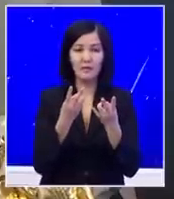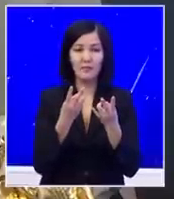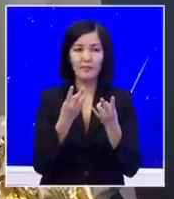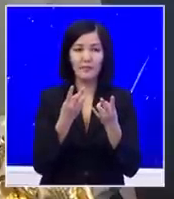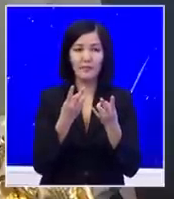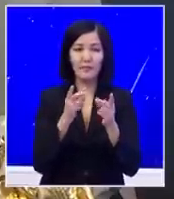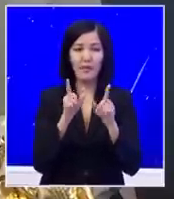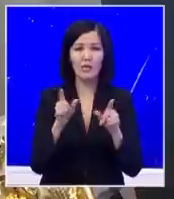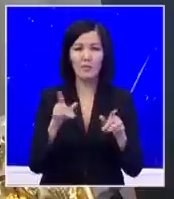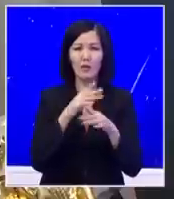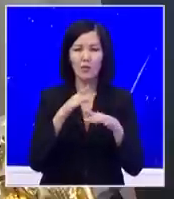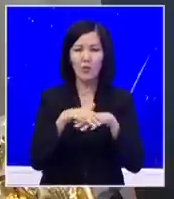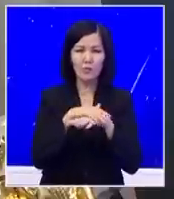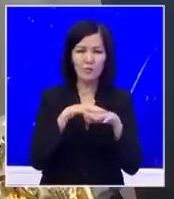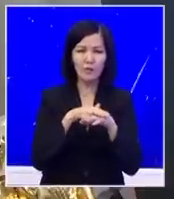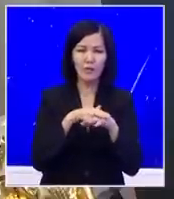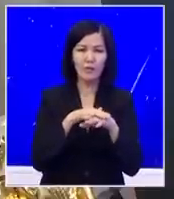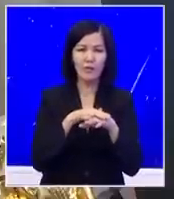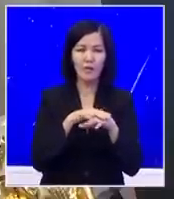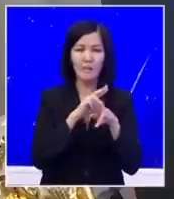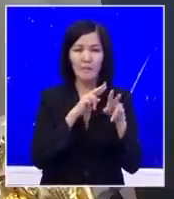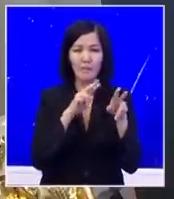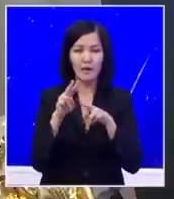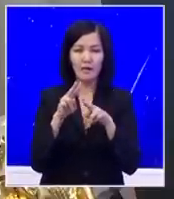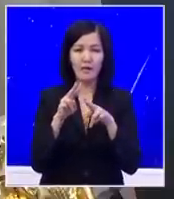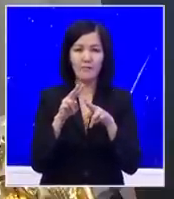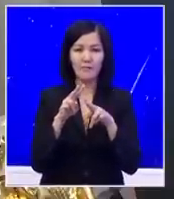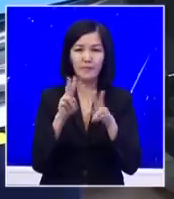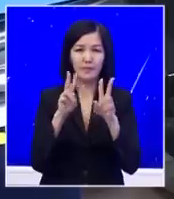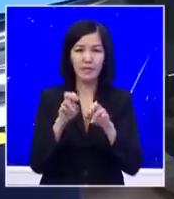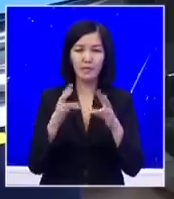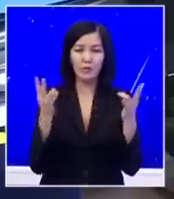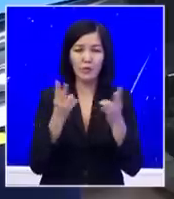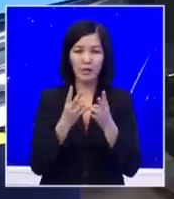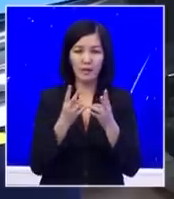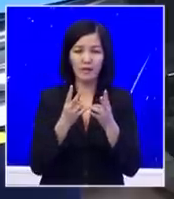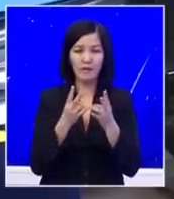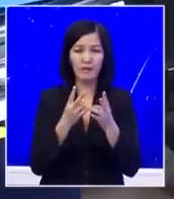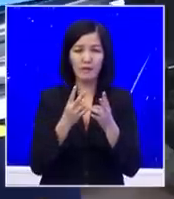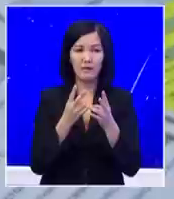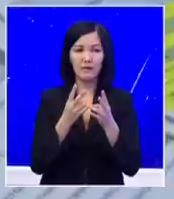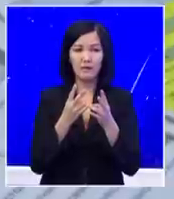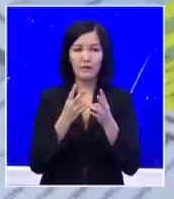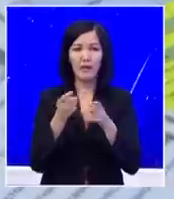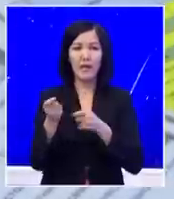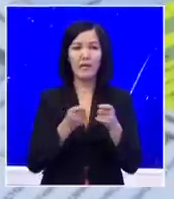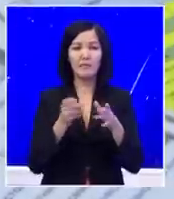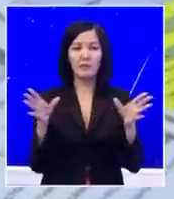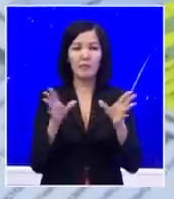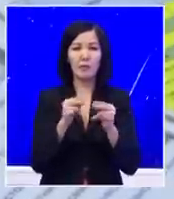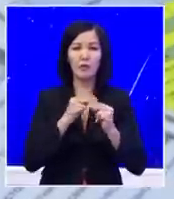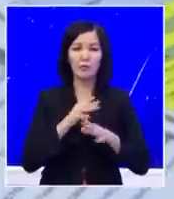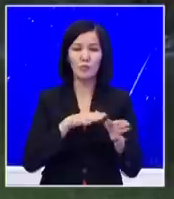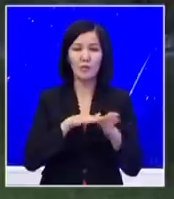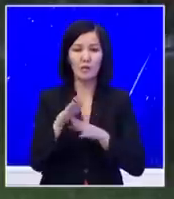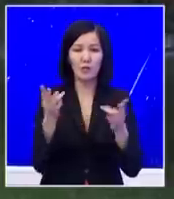жерге адамдар көп жиналмайтындай сондай жұмыстарда анау местный біздің әкімшіліктермен бірге жұмыс